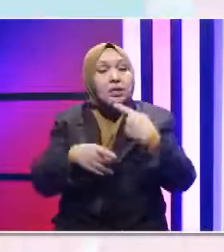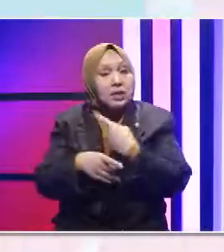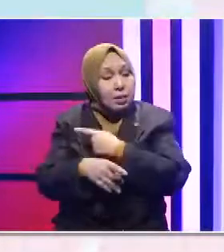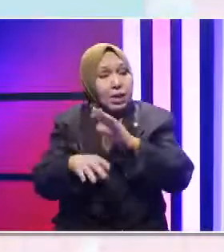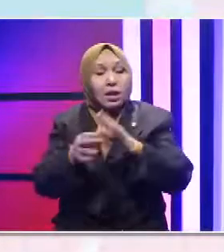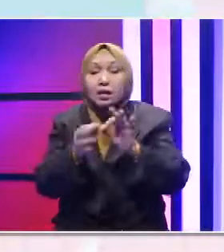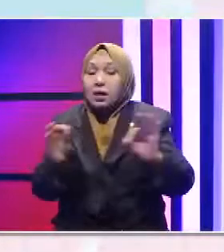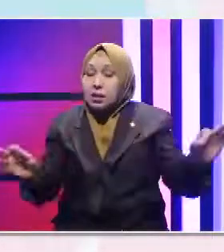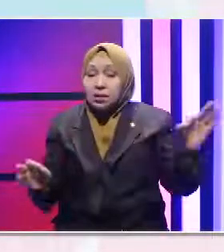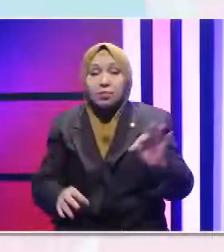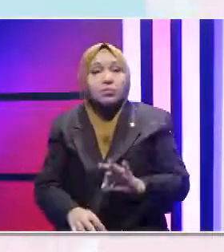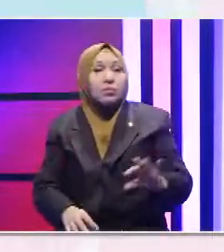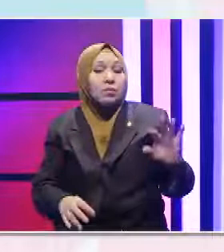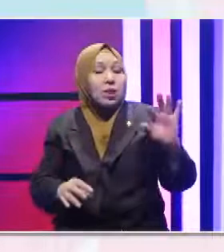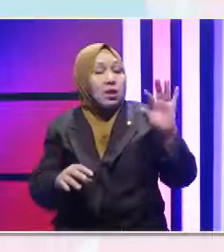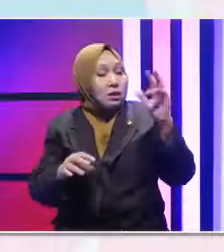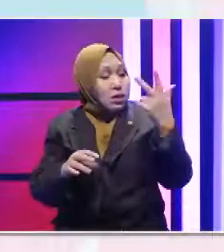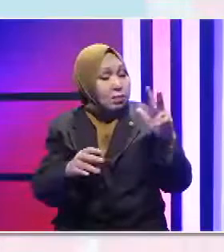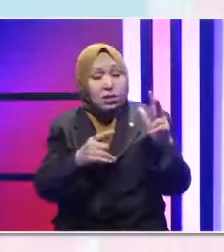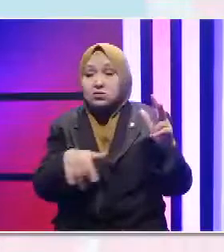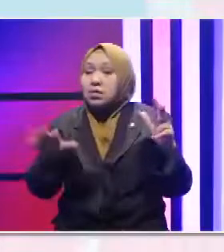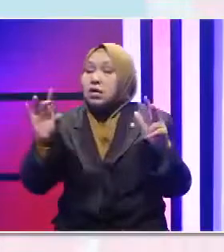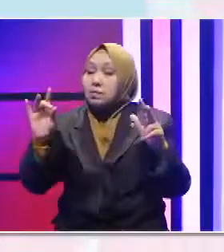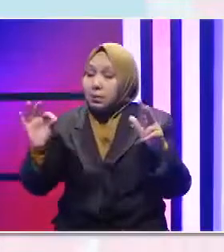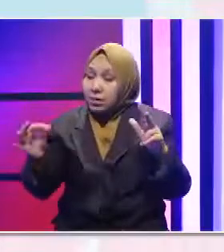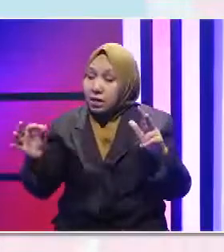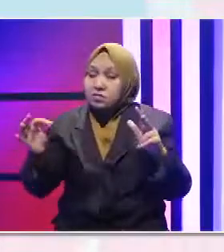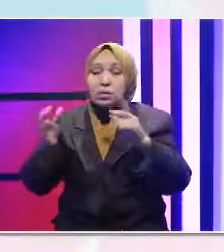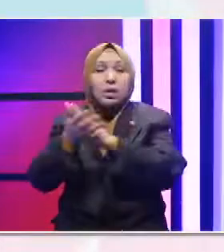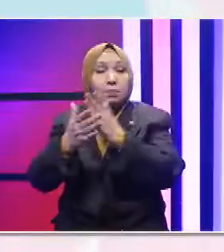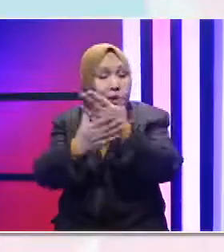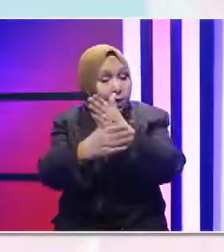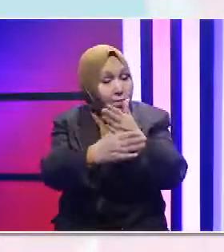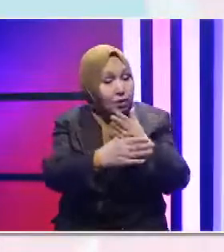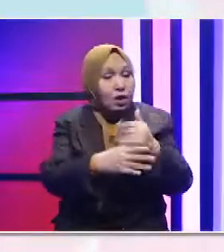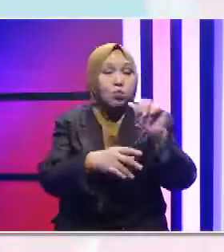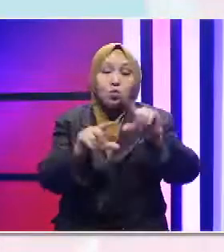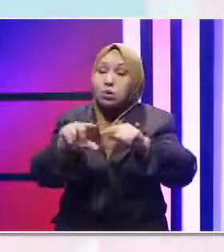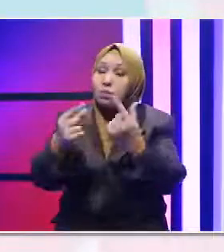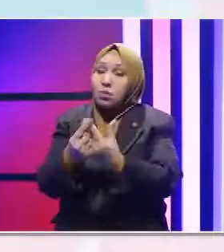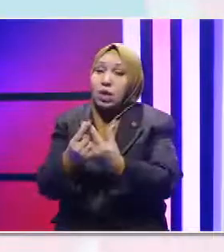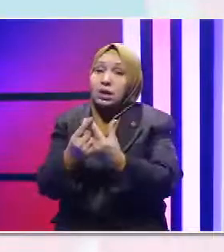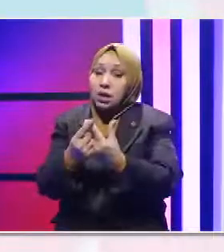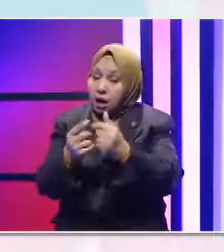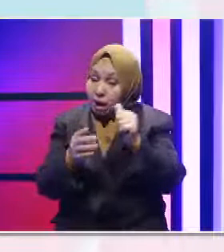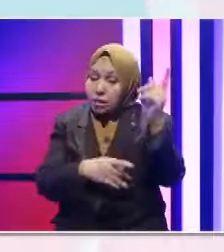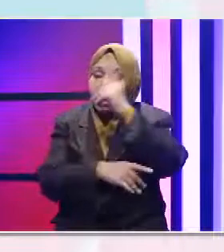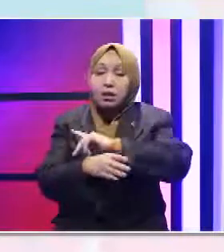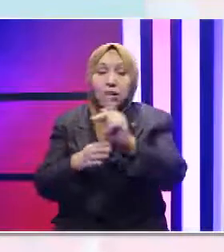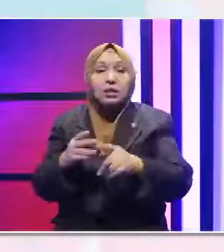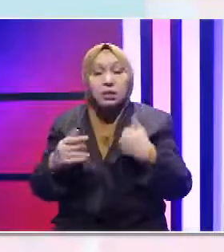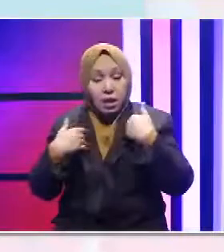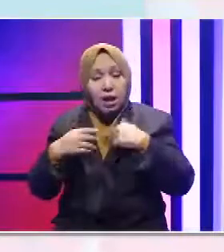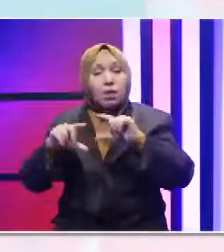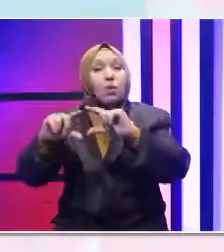yang ke-13 hingga ke-19, sehingga akhir, pembahagian manusia kepada dua golongan di hari akhirat yang kita harapkan kita